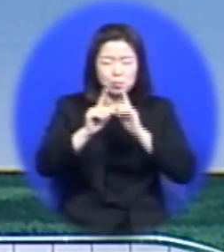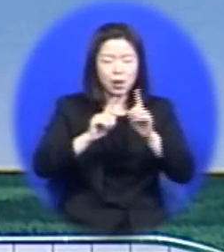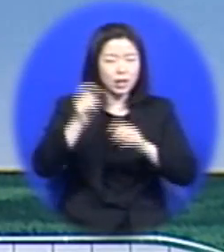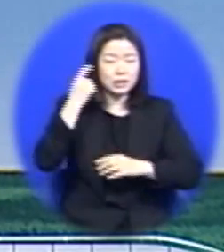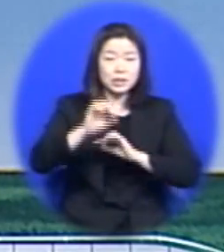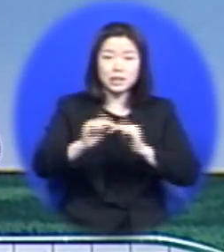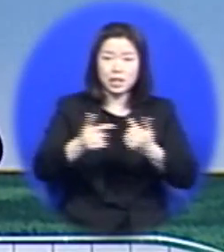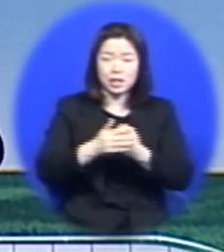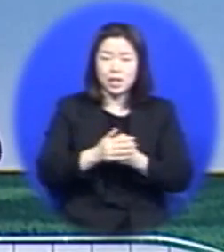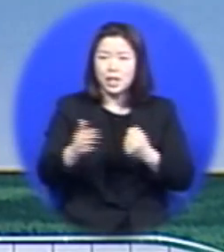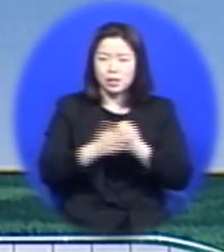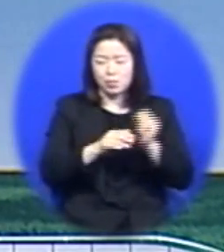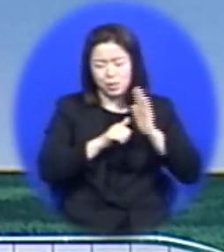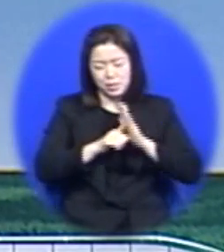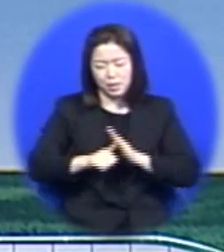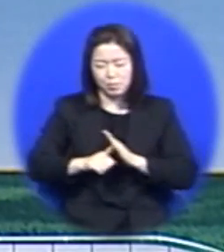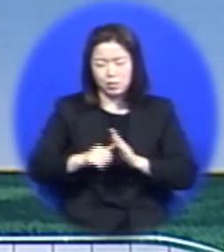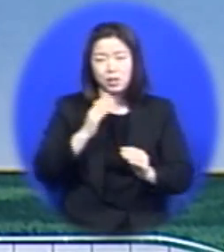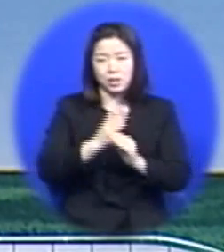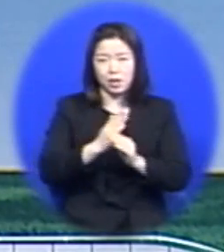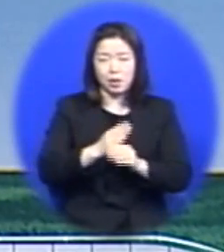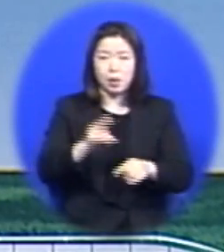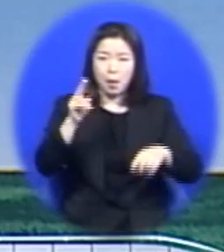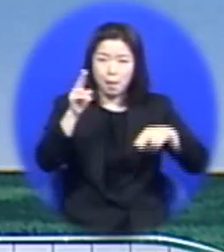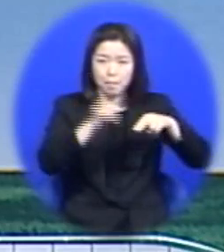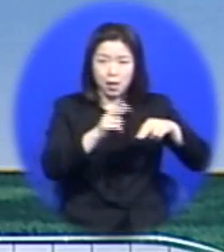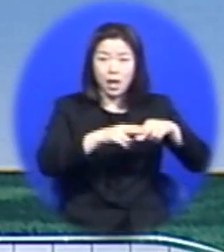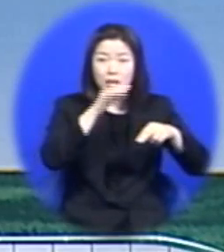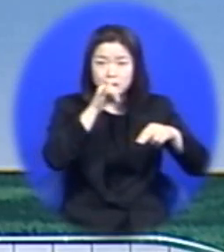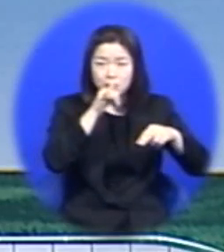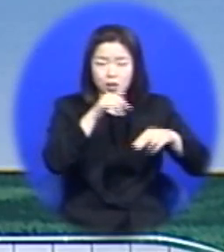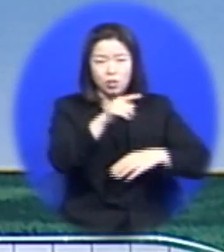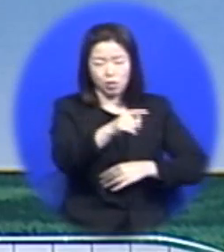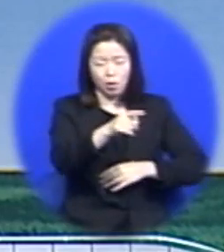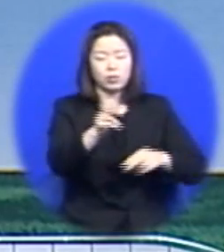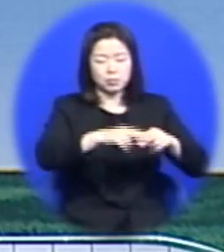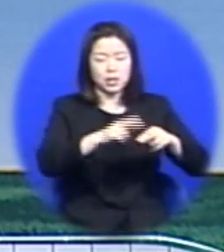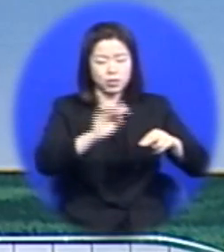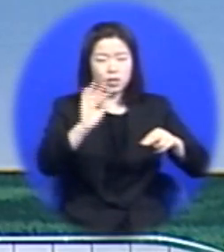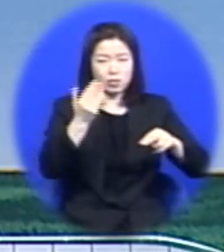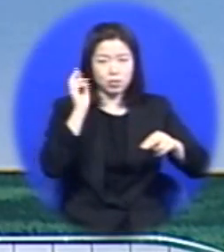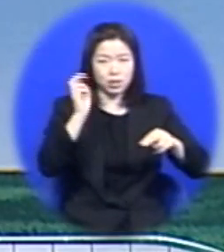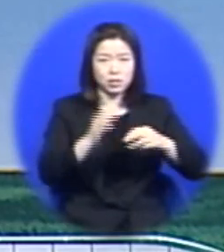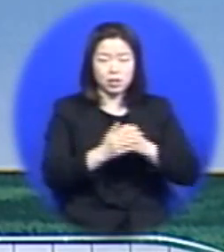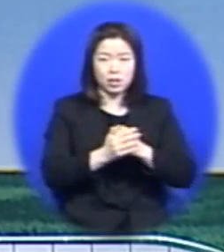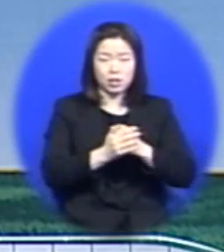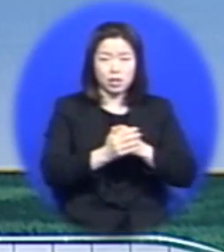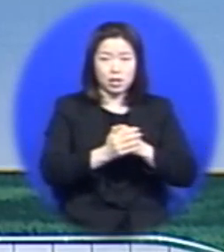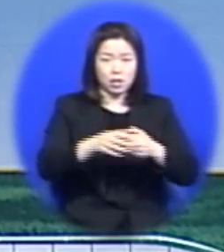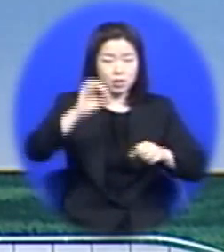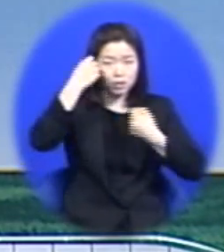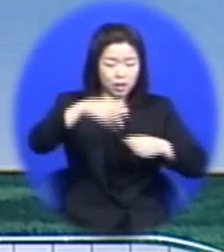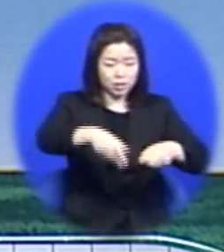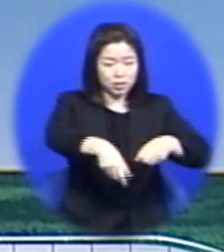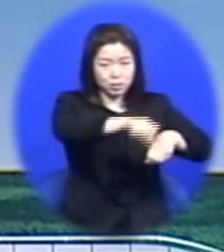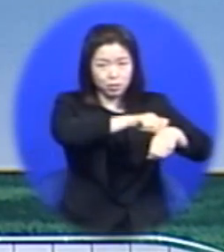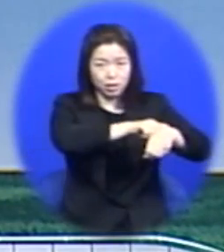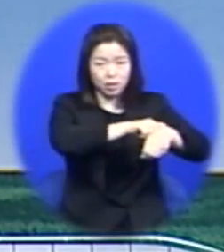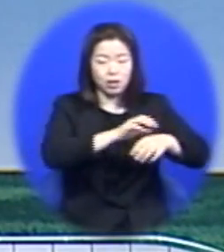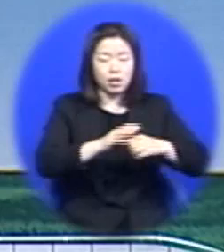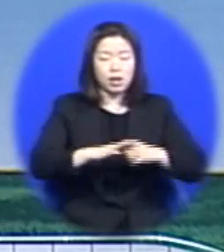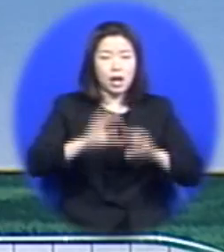그래서 벼르다가 매를 들었어요. 너 맞아야 되겠다. 종아리 걷어. 아이는 사색이